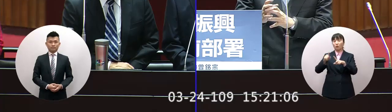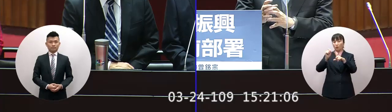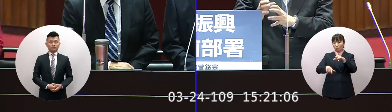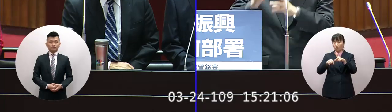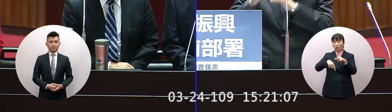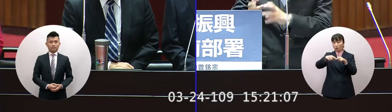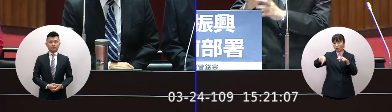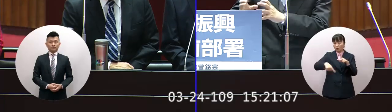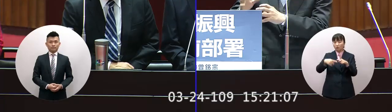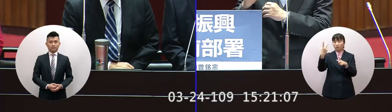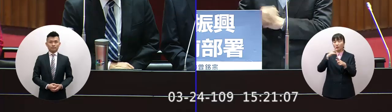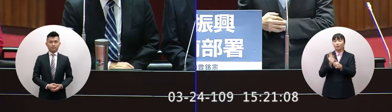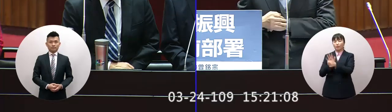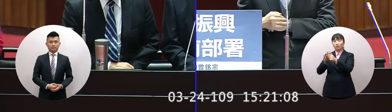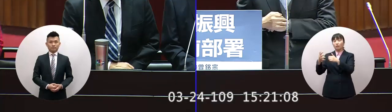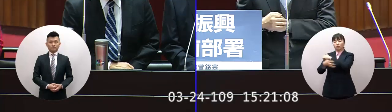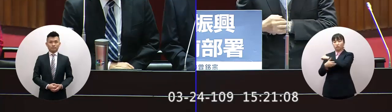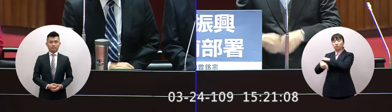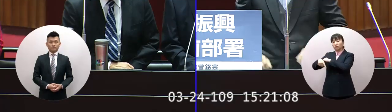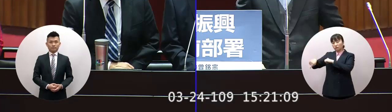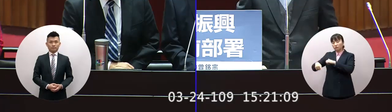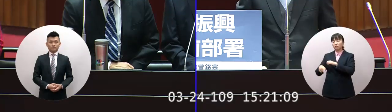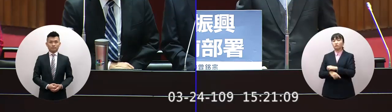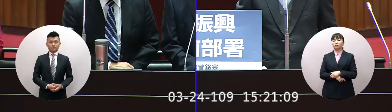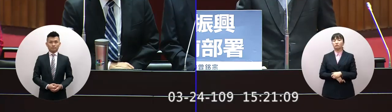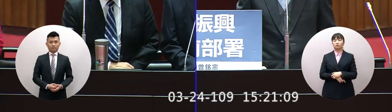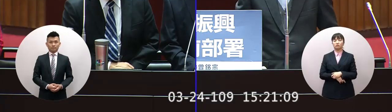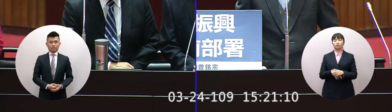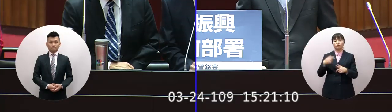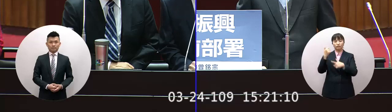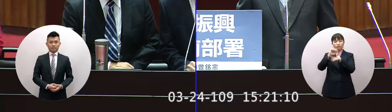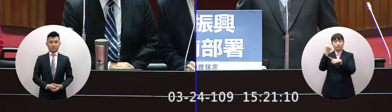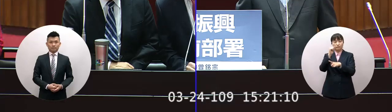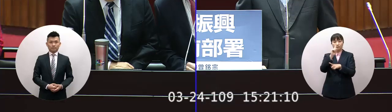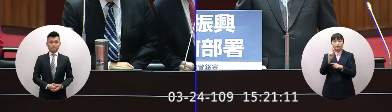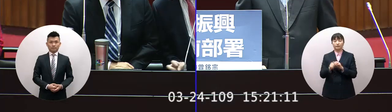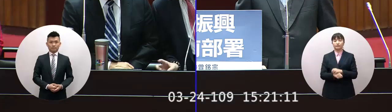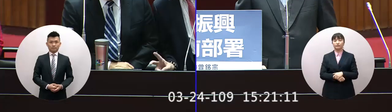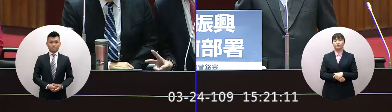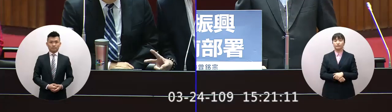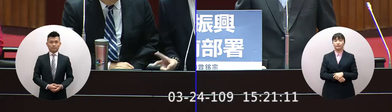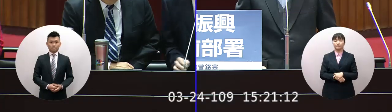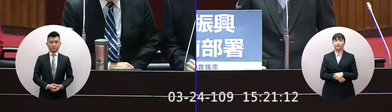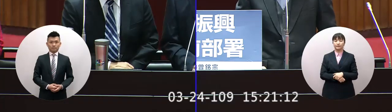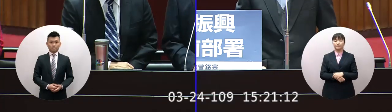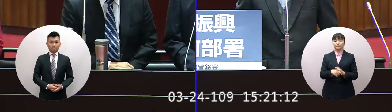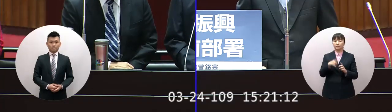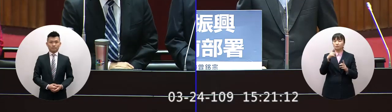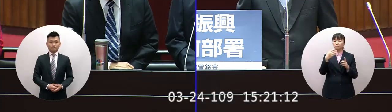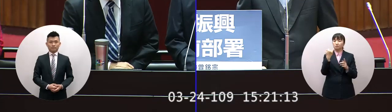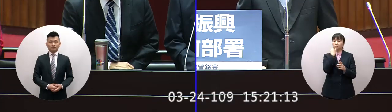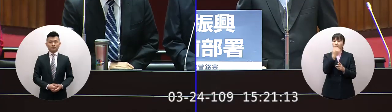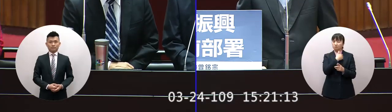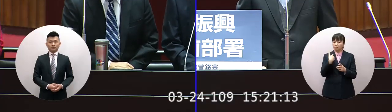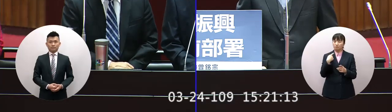业。再来协助劳工，所以我建议院长，或许